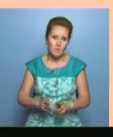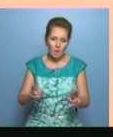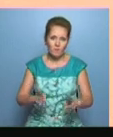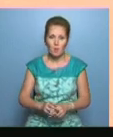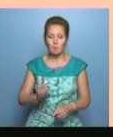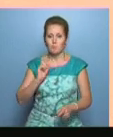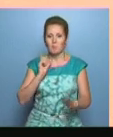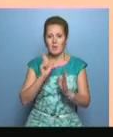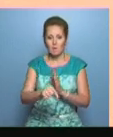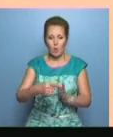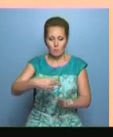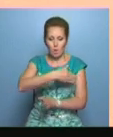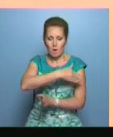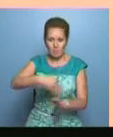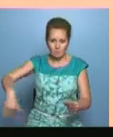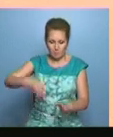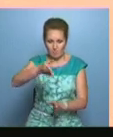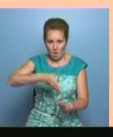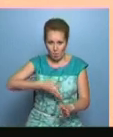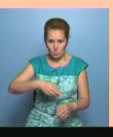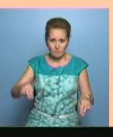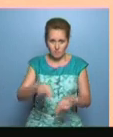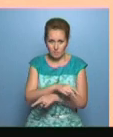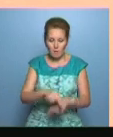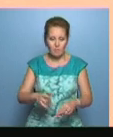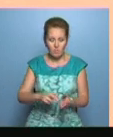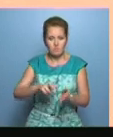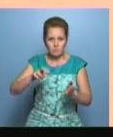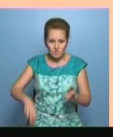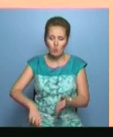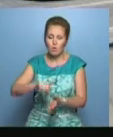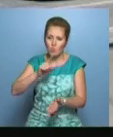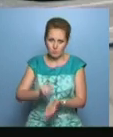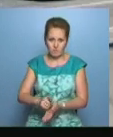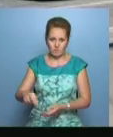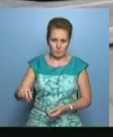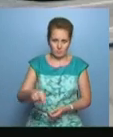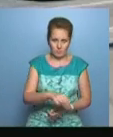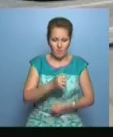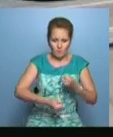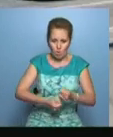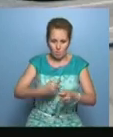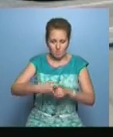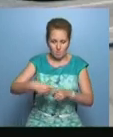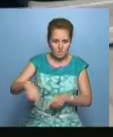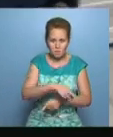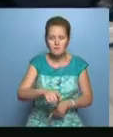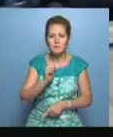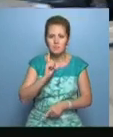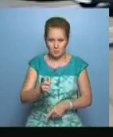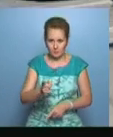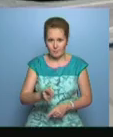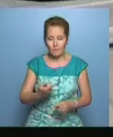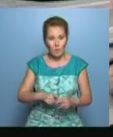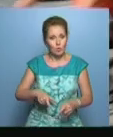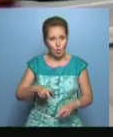проезжую часть по нерегулируемым, в том числе, пешеходным переходам, не спешиваясь, то есть переезжают на велосипеде. А за такие нарушения лихачей дорожная полиция может